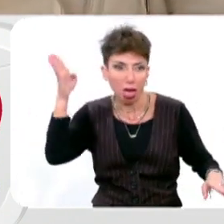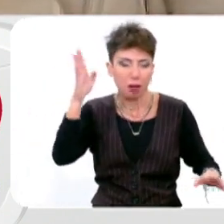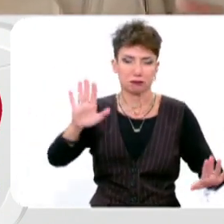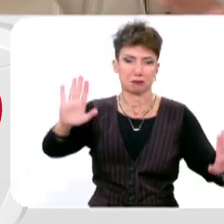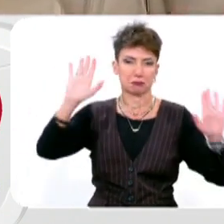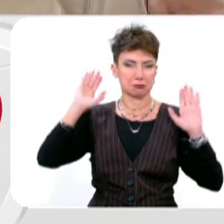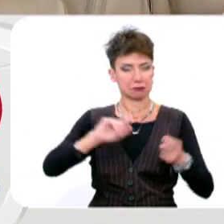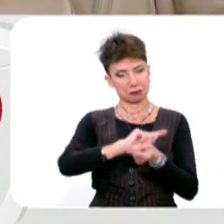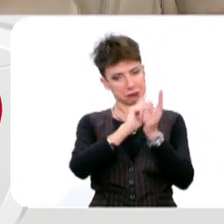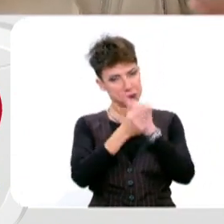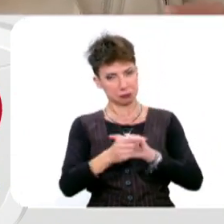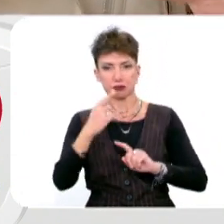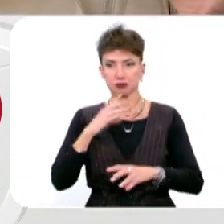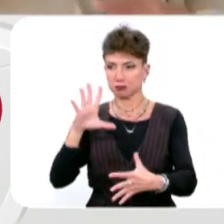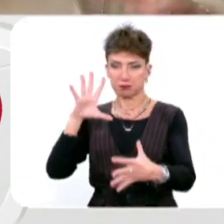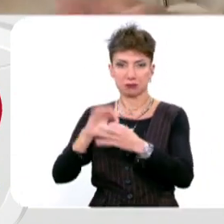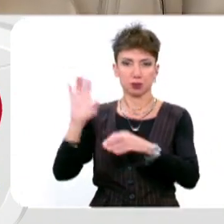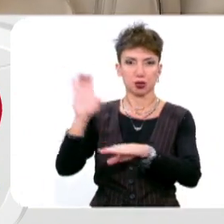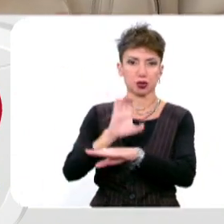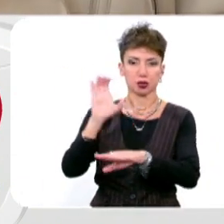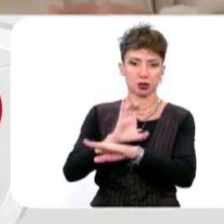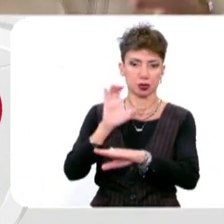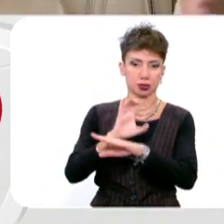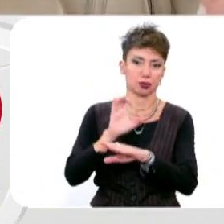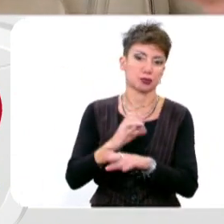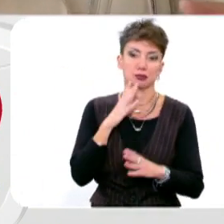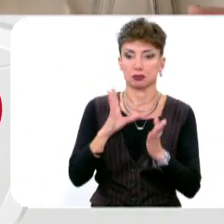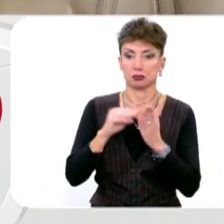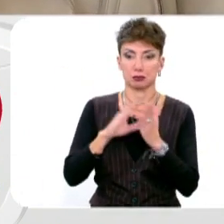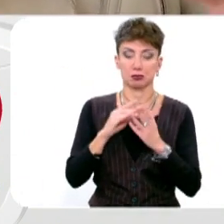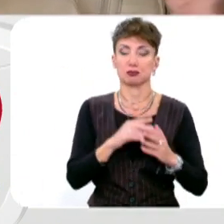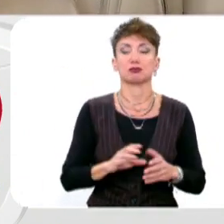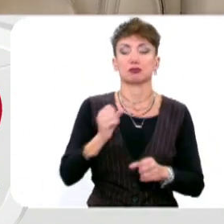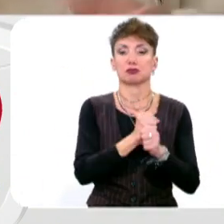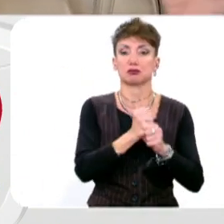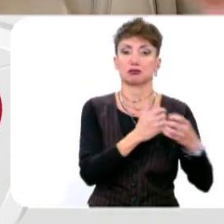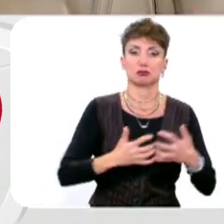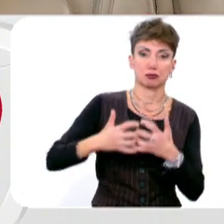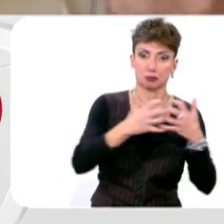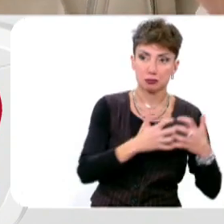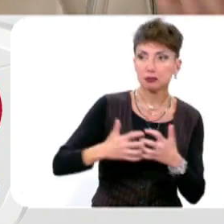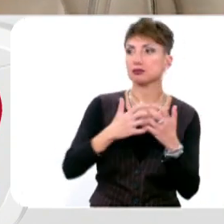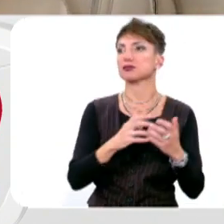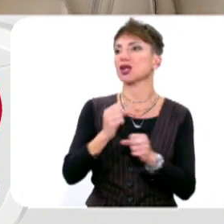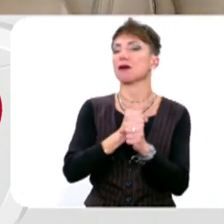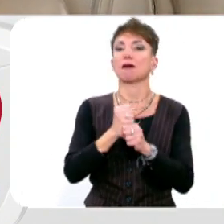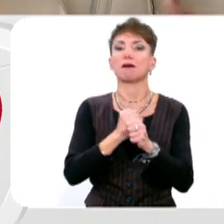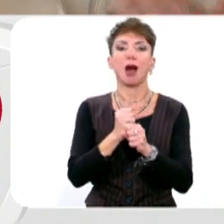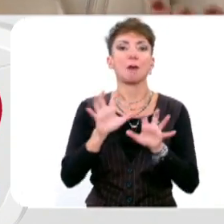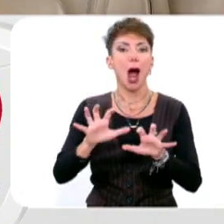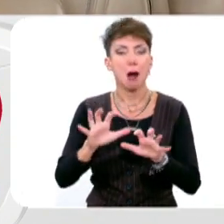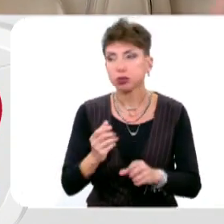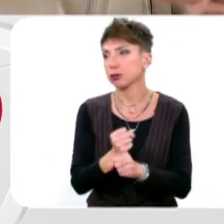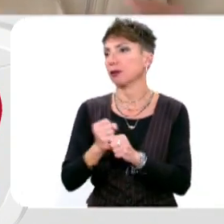πρώτη φάση θα διασυνδεθούν όλοι οι κρίκοι της αλυσίδας του φαρμάκου, δηλαδή φαρμακοβιομηχανίες, φαρμακαποθήκες και φαρμακεία. Και σε δεύτερη φάση,